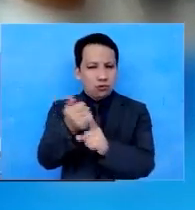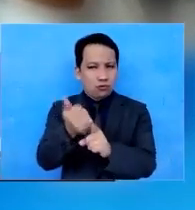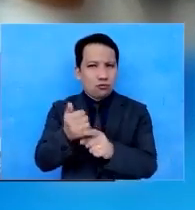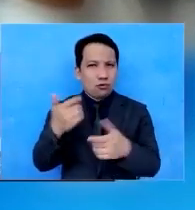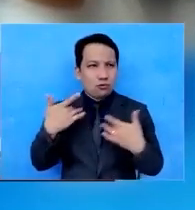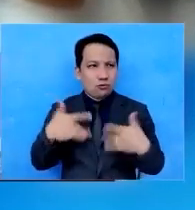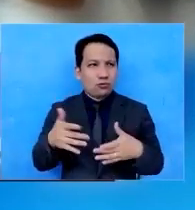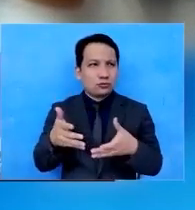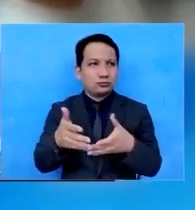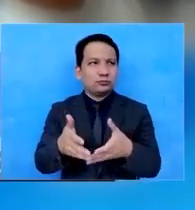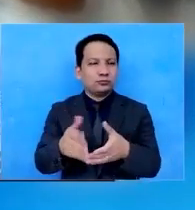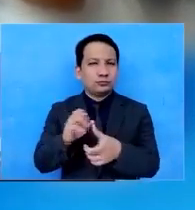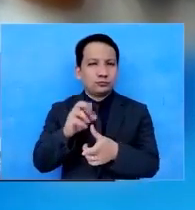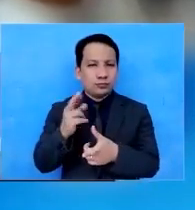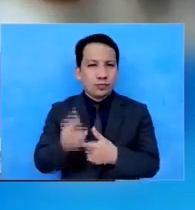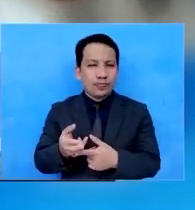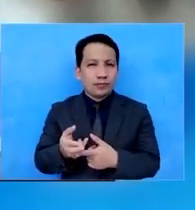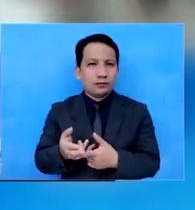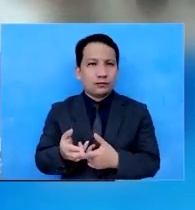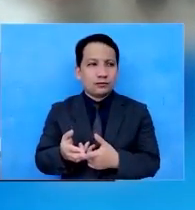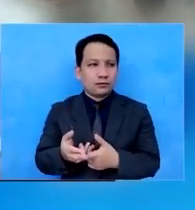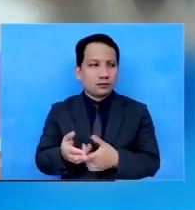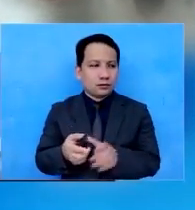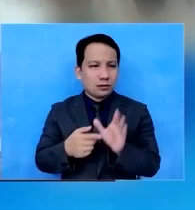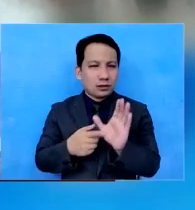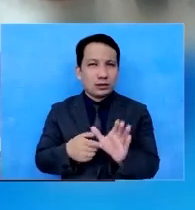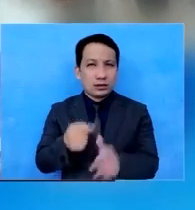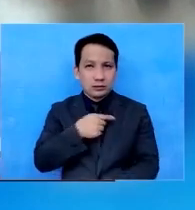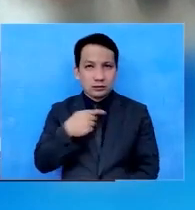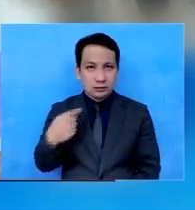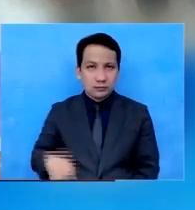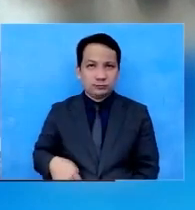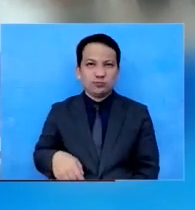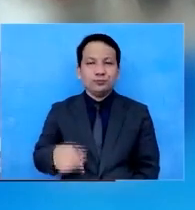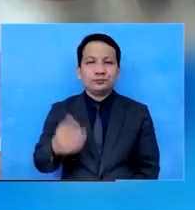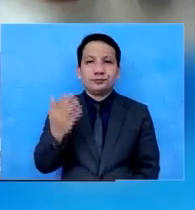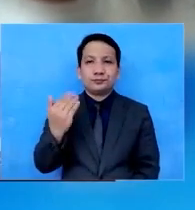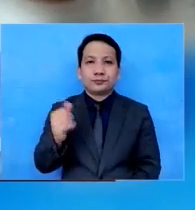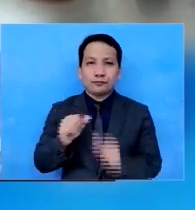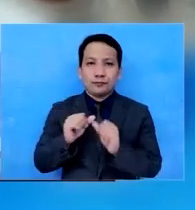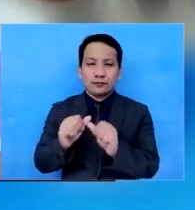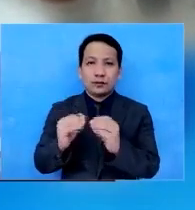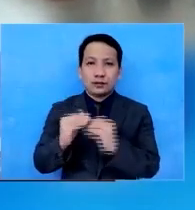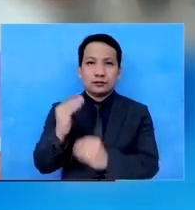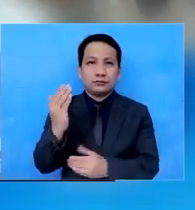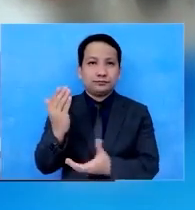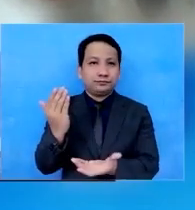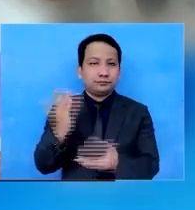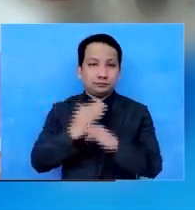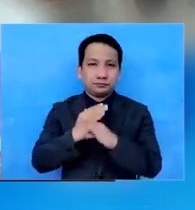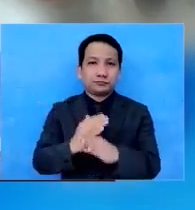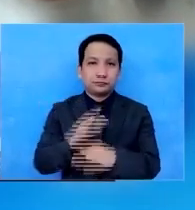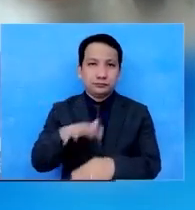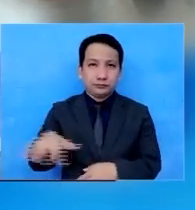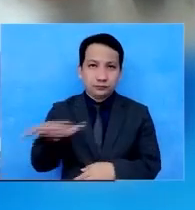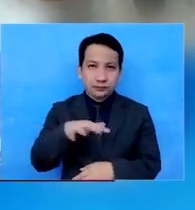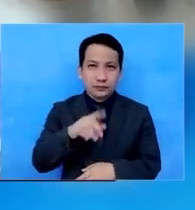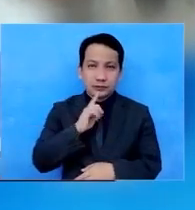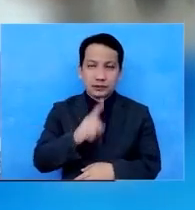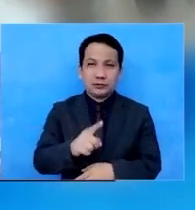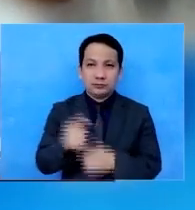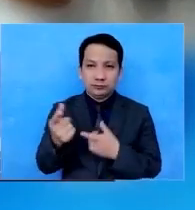o isang taktika ng China Coast Guard para ayun nga ma-prevent kami doon sa aming